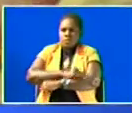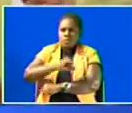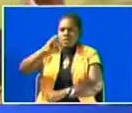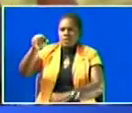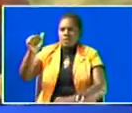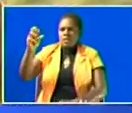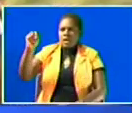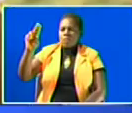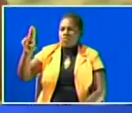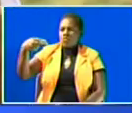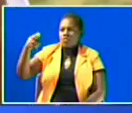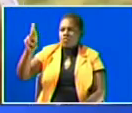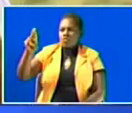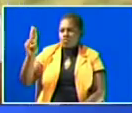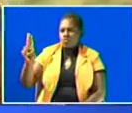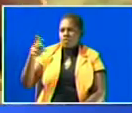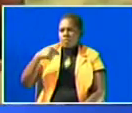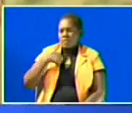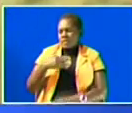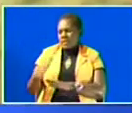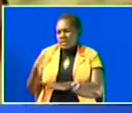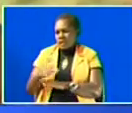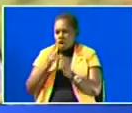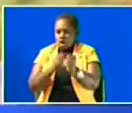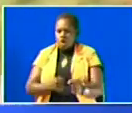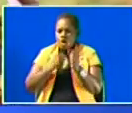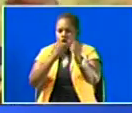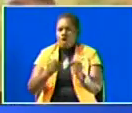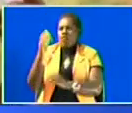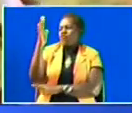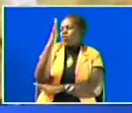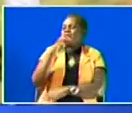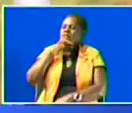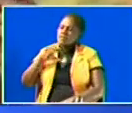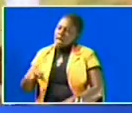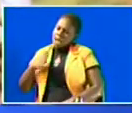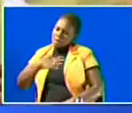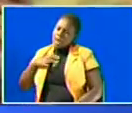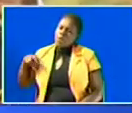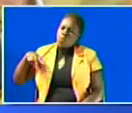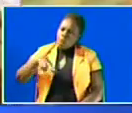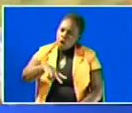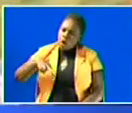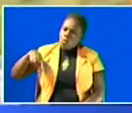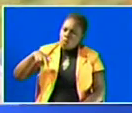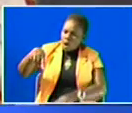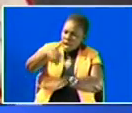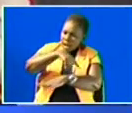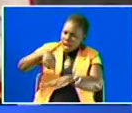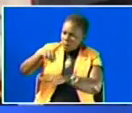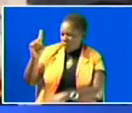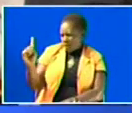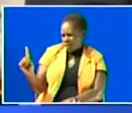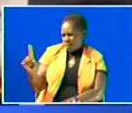Jamhuri. The nearest school they are telling me to send me is the Ngong Forest. Will my son walk for 1 hour to the Ngong Forest?